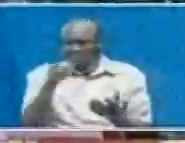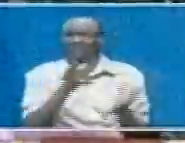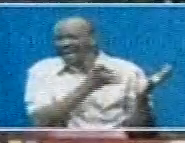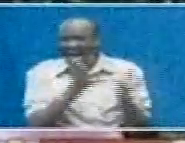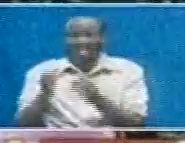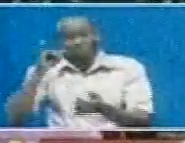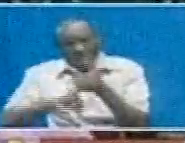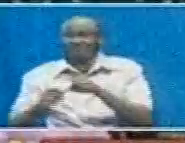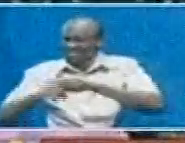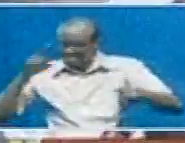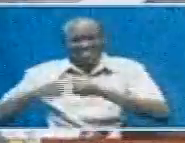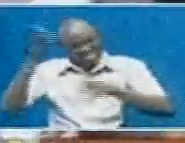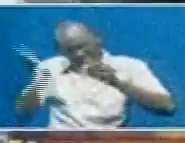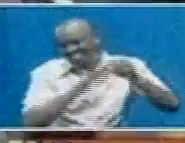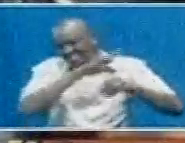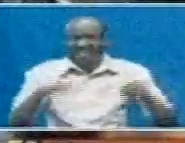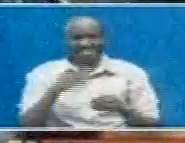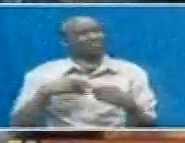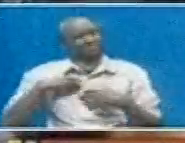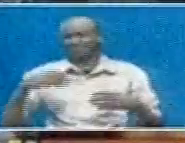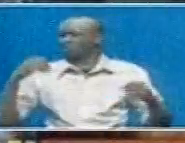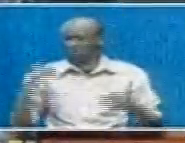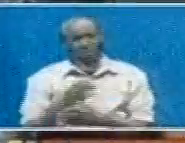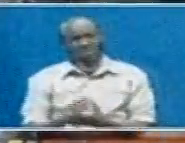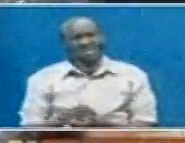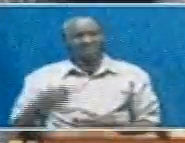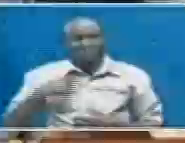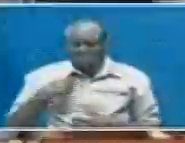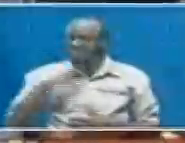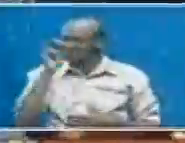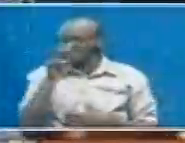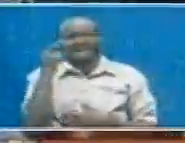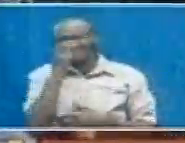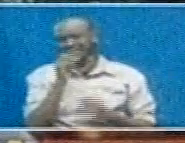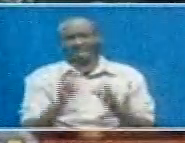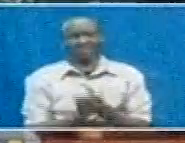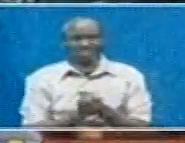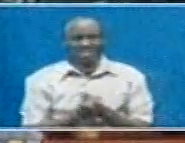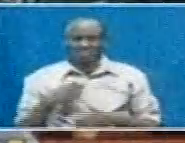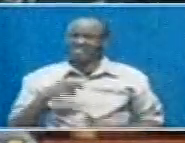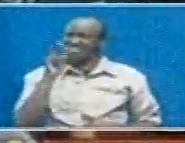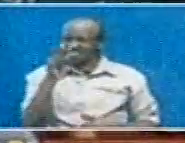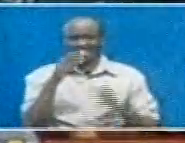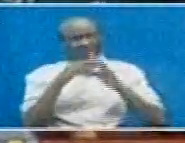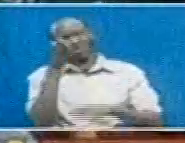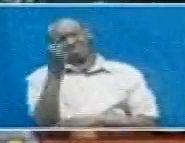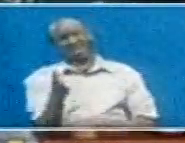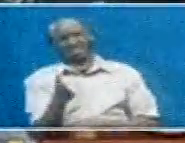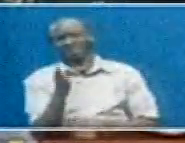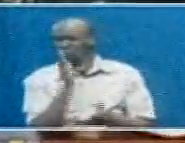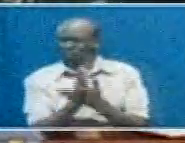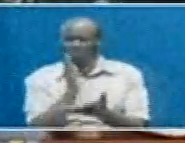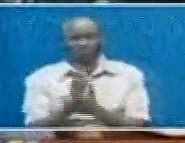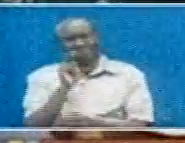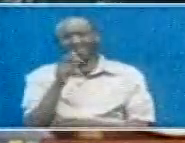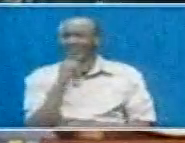Akamuua, akamkatakata. Paka saa hii niko na huzuni, hata sijamwangalia macho, lakini nimeangalia tu hata kwa nyumba, mahali penye